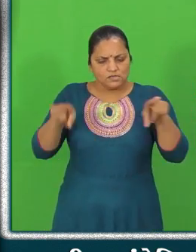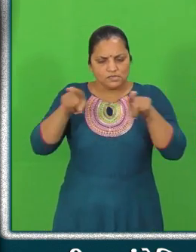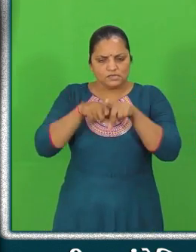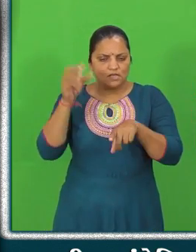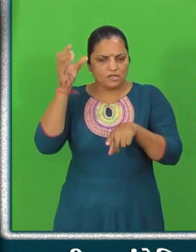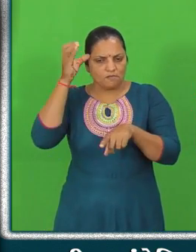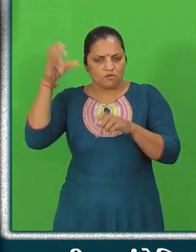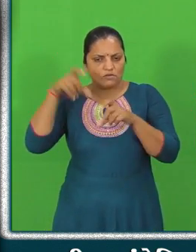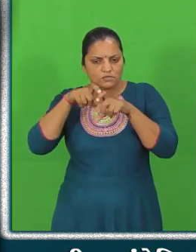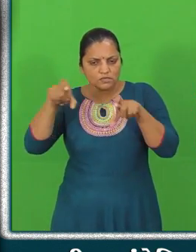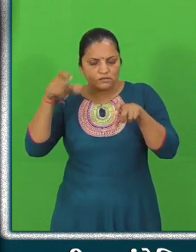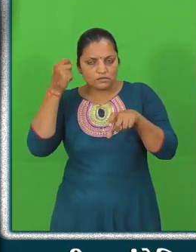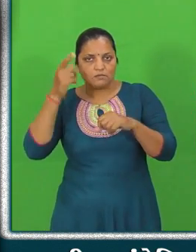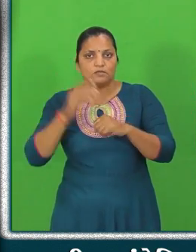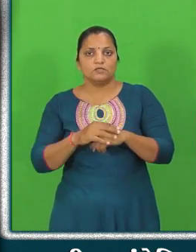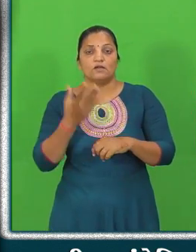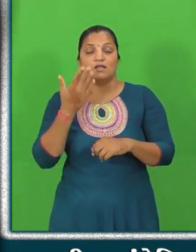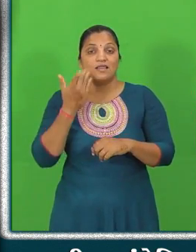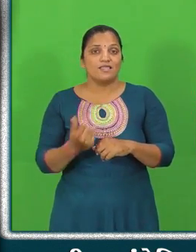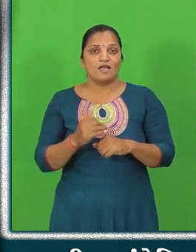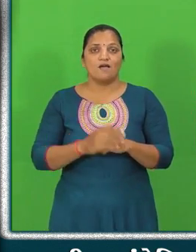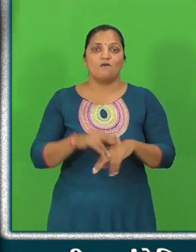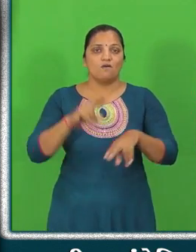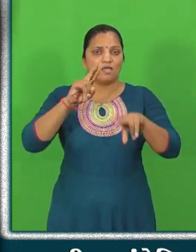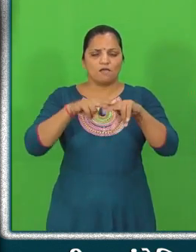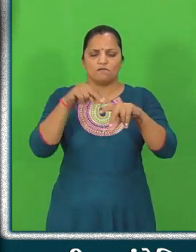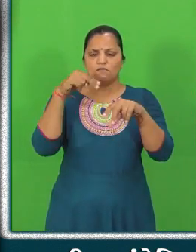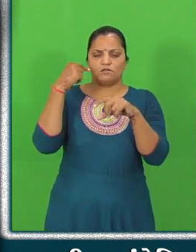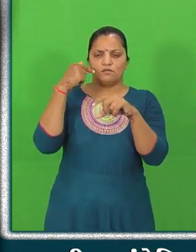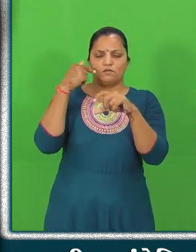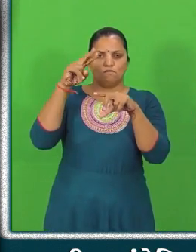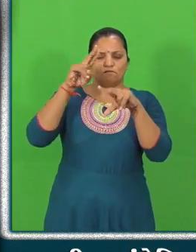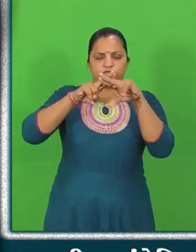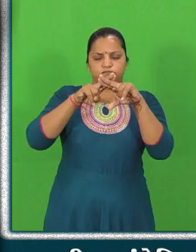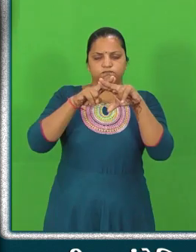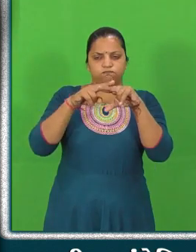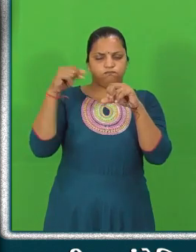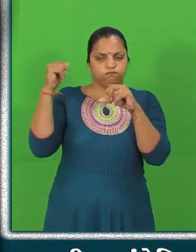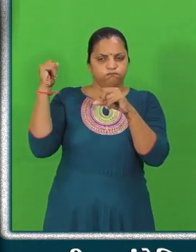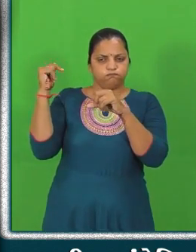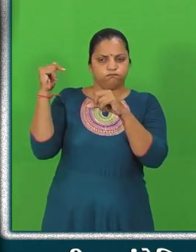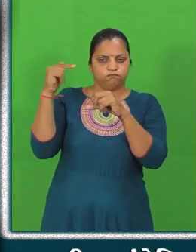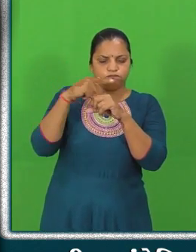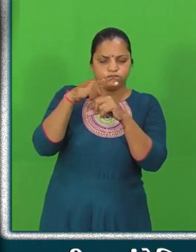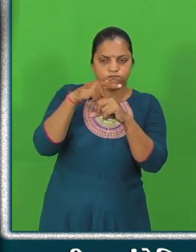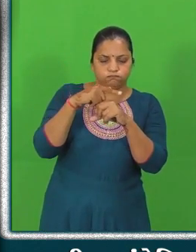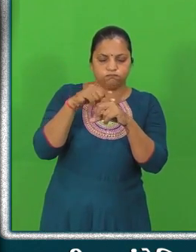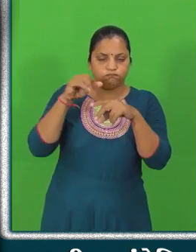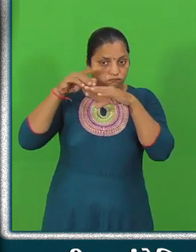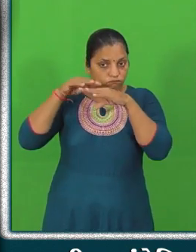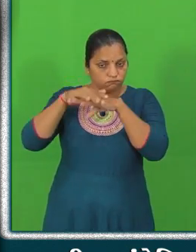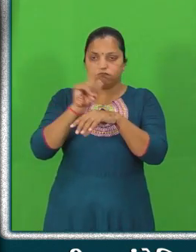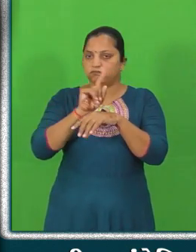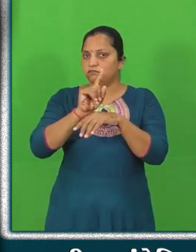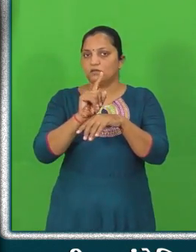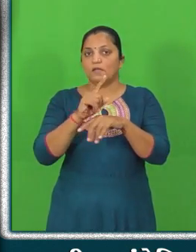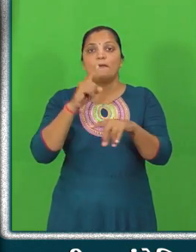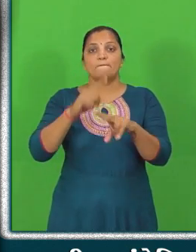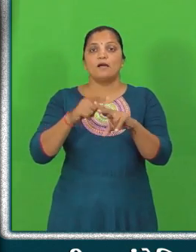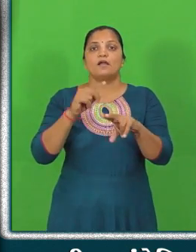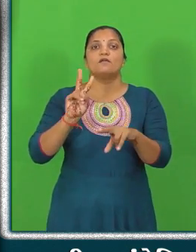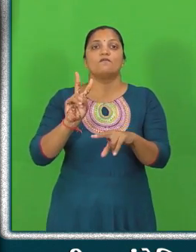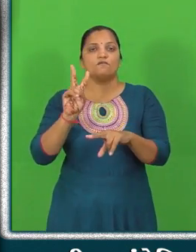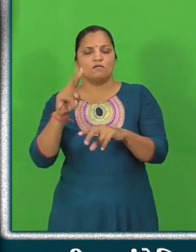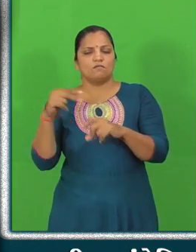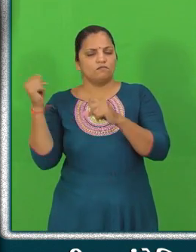બે કિરણ આપણે લીધા, હવે હું એફ માંથી પસાર થતું કિરણ નથી લેતો, એના જગ્યા પર હું સી માંથી પસાર થતું કિરણ લઉં